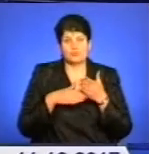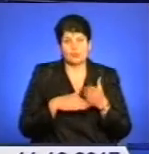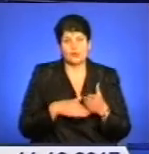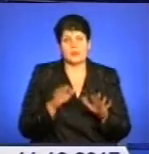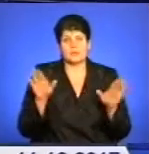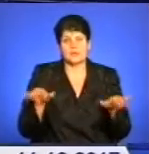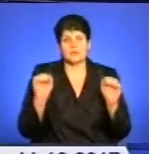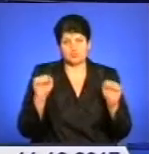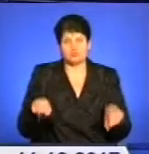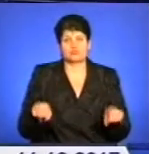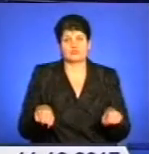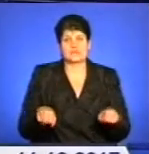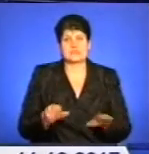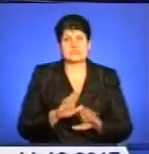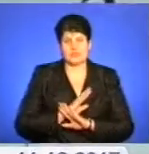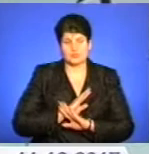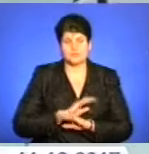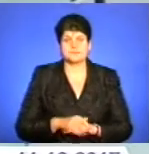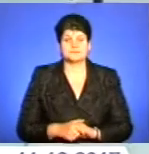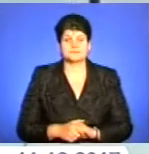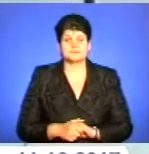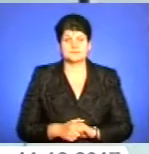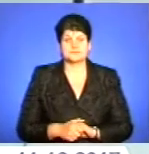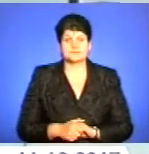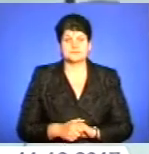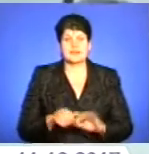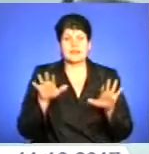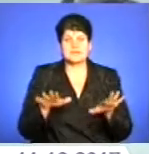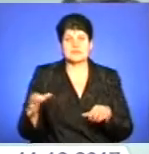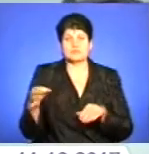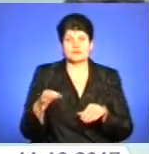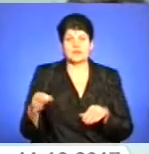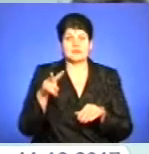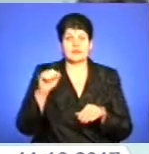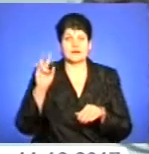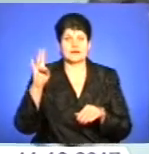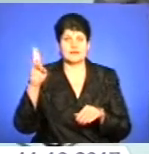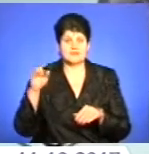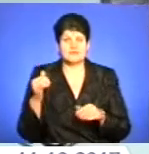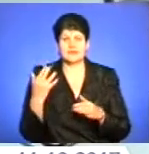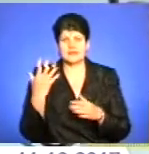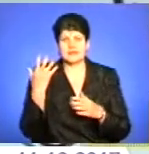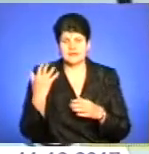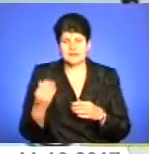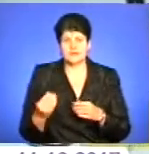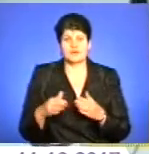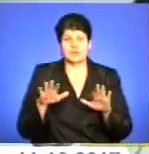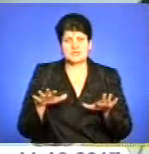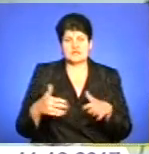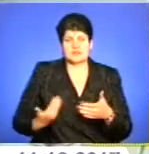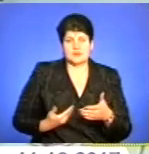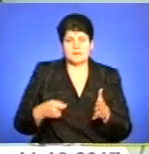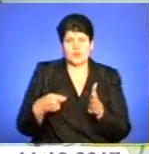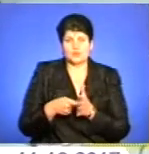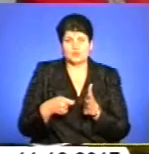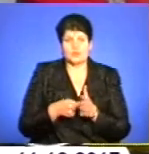Більше у сюжеті Марти Журавель. На місцевому ставку в Ланівцях уже кілька днів місцева жителька Світлана Савчук